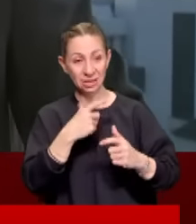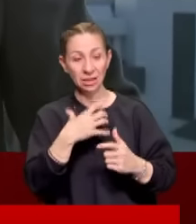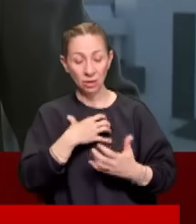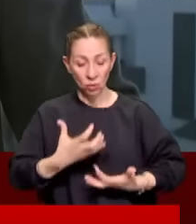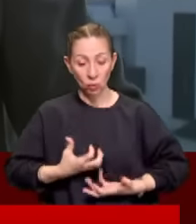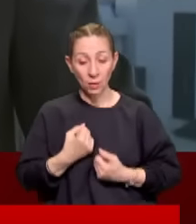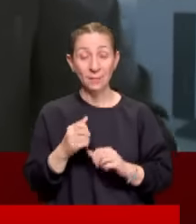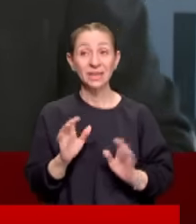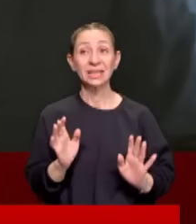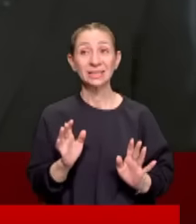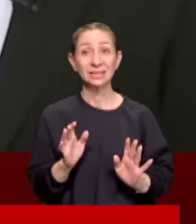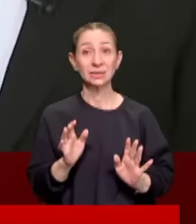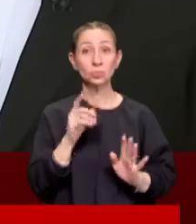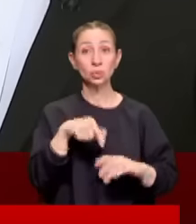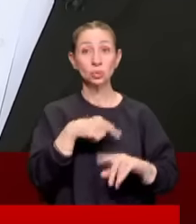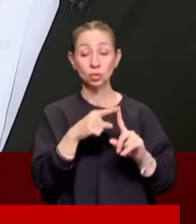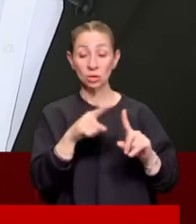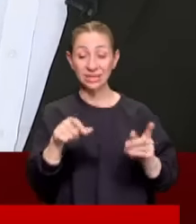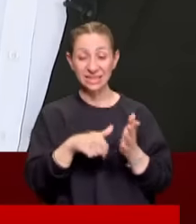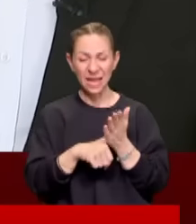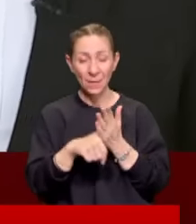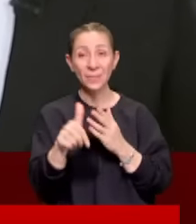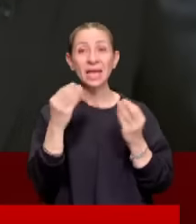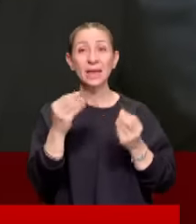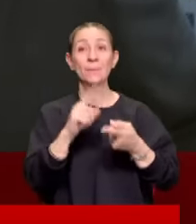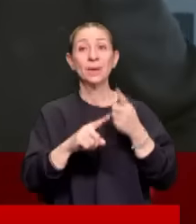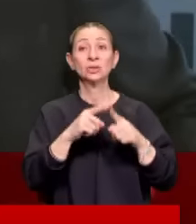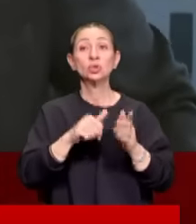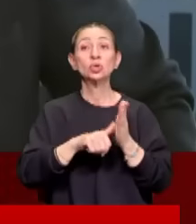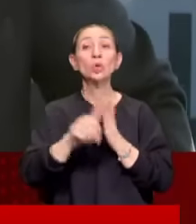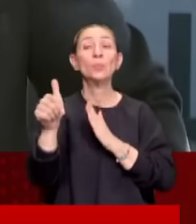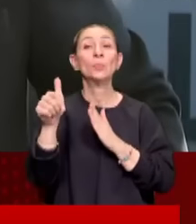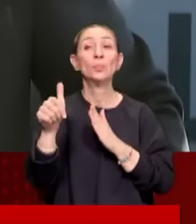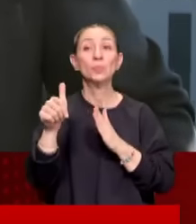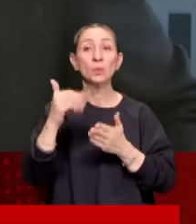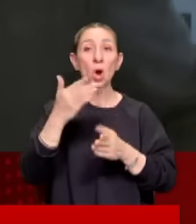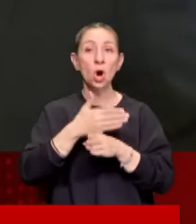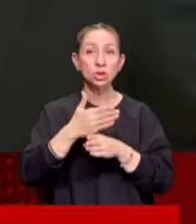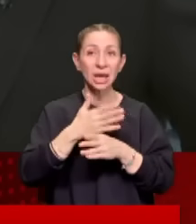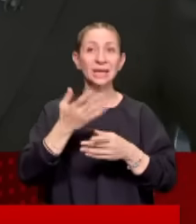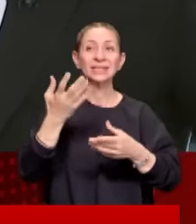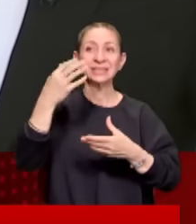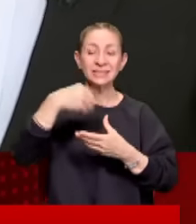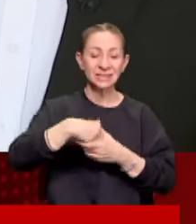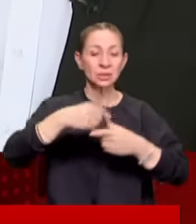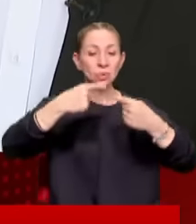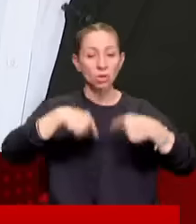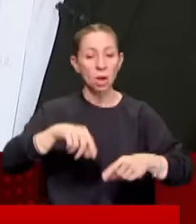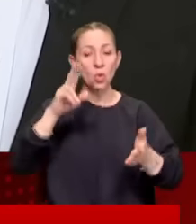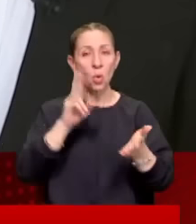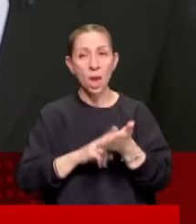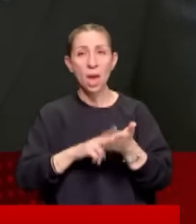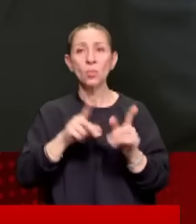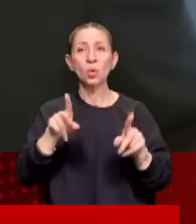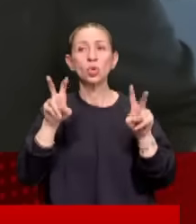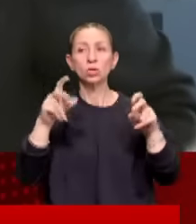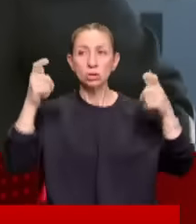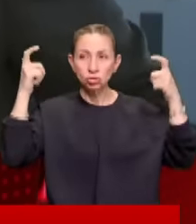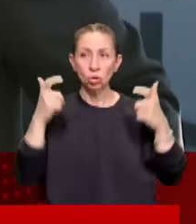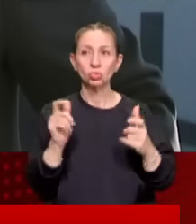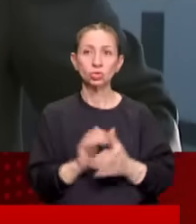değildir. Dolayısıyla bu sürecin tamamında İYİ Parti'nin tüm paydaşları, tüm aktörleri bu konuda